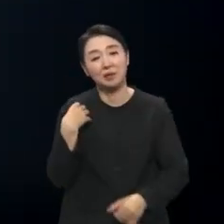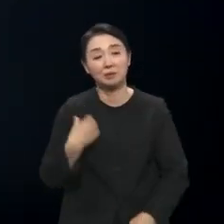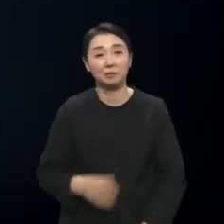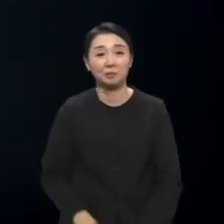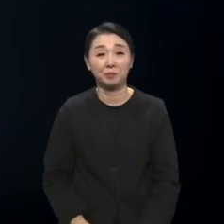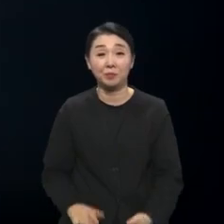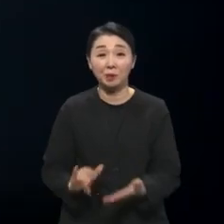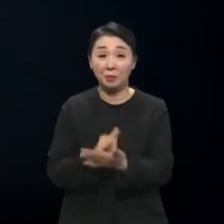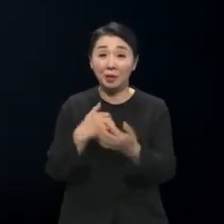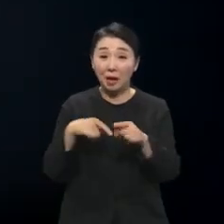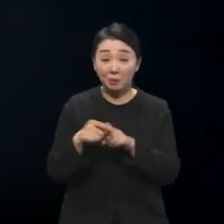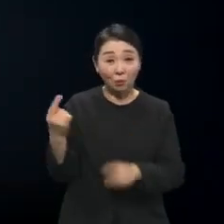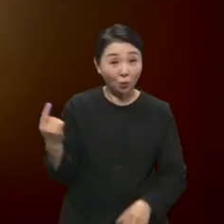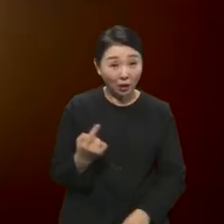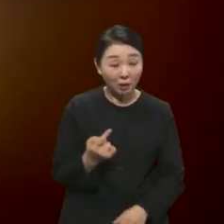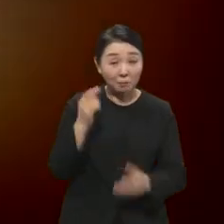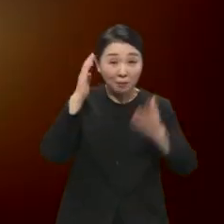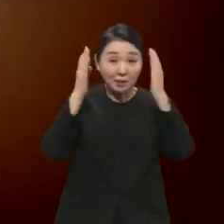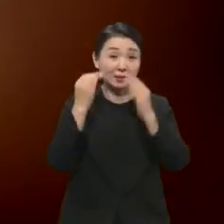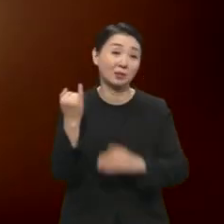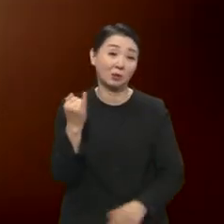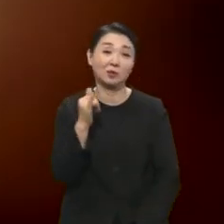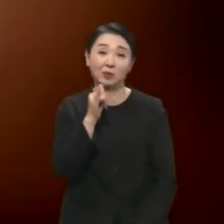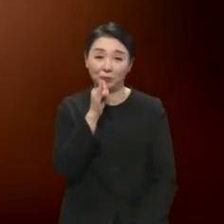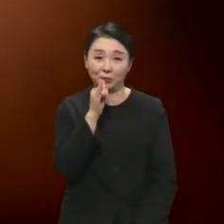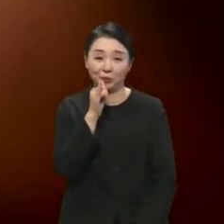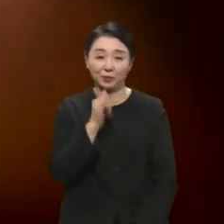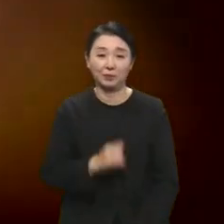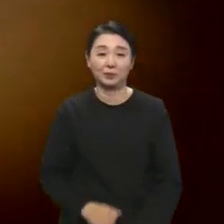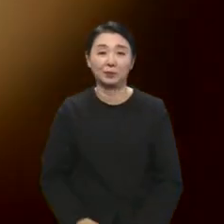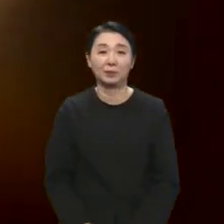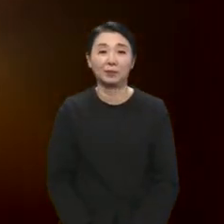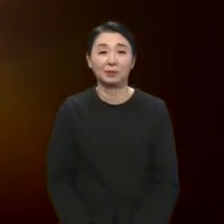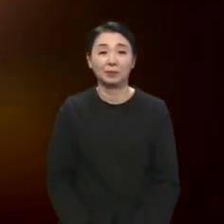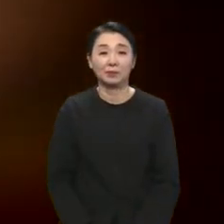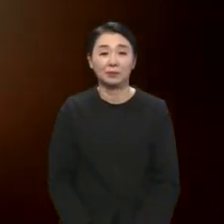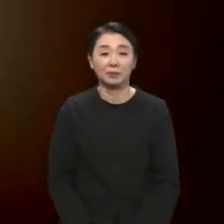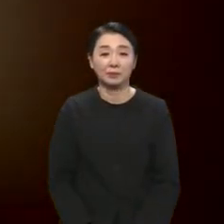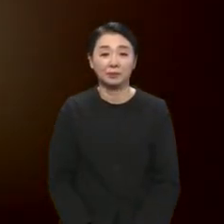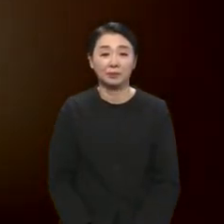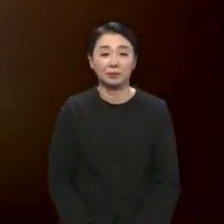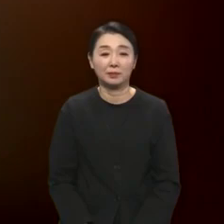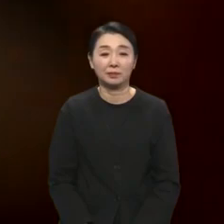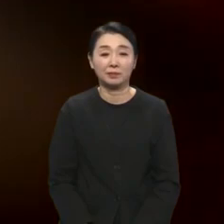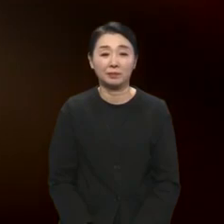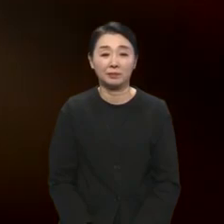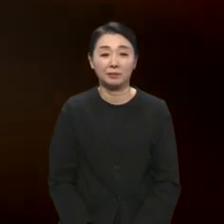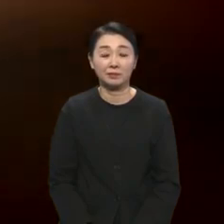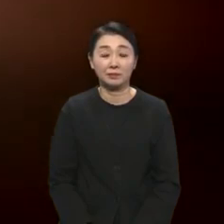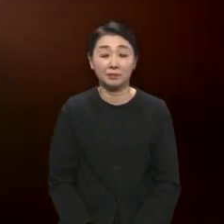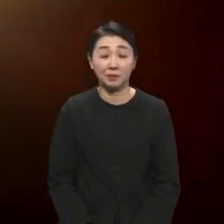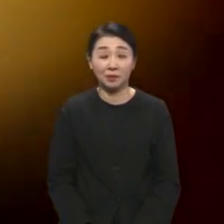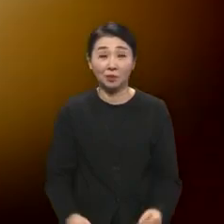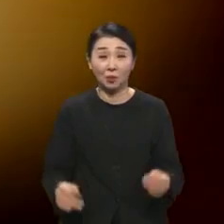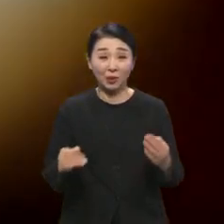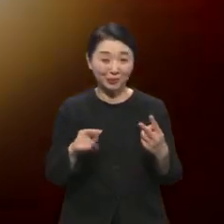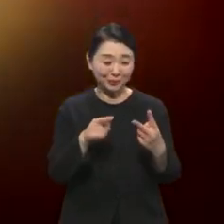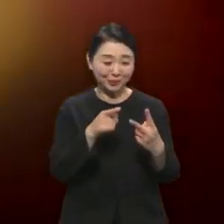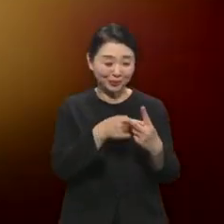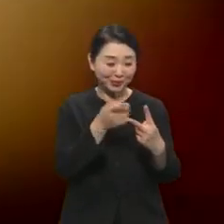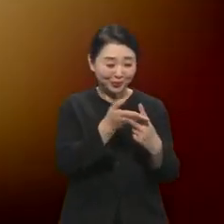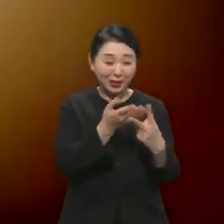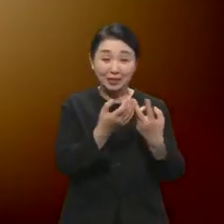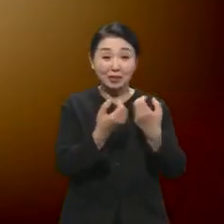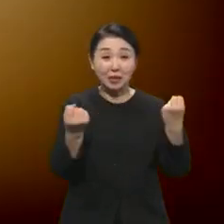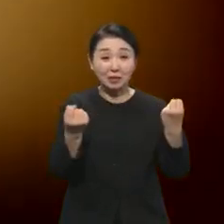비행기 타고 같이 들어온 이제 말레이시아 여성이 있었고네 그렇죠 그래서 이것도 두 가지로 좀이 쪼개져서 가는 형태가 된 거